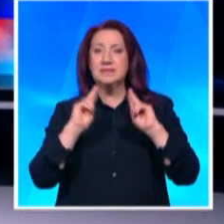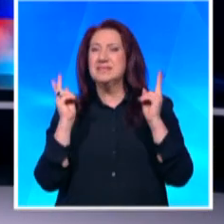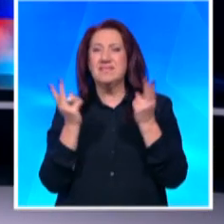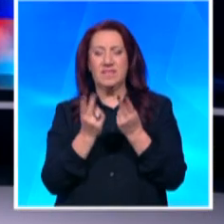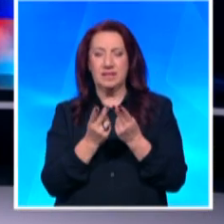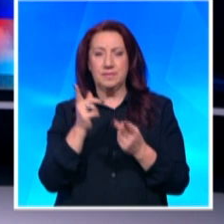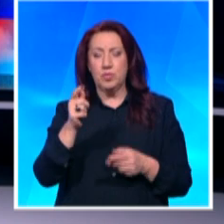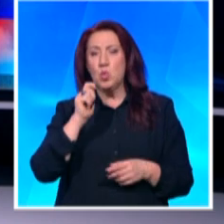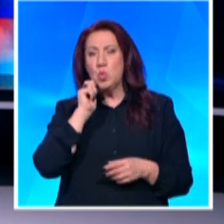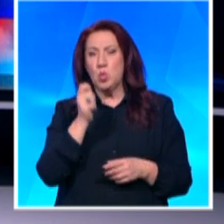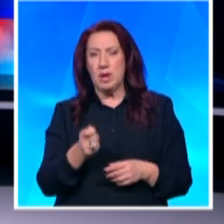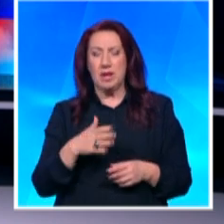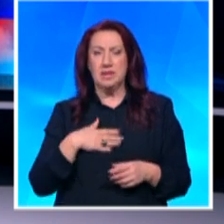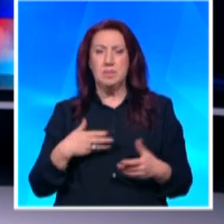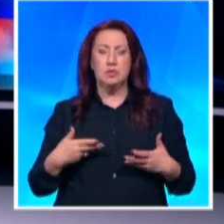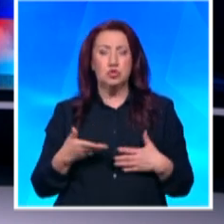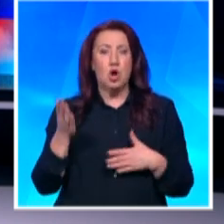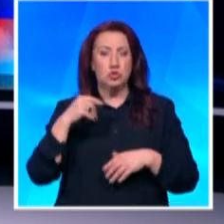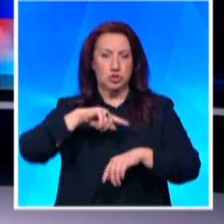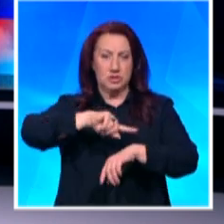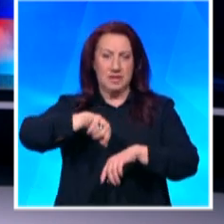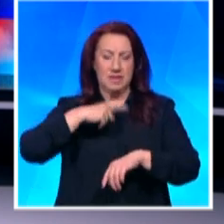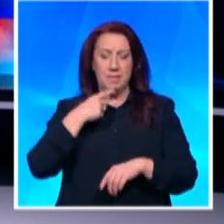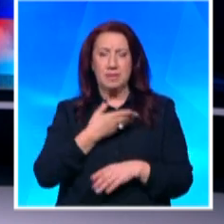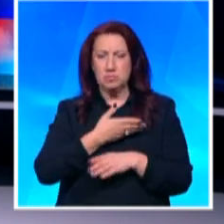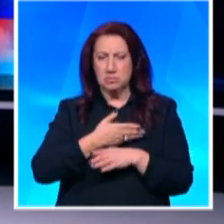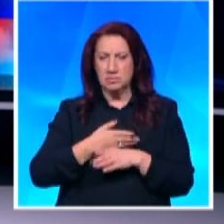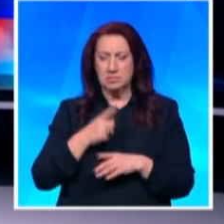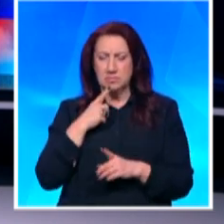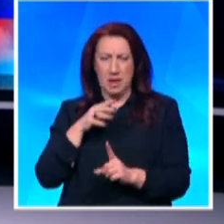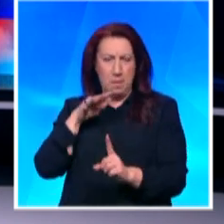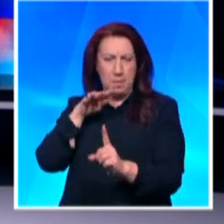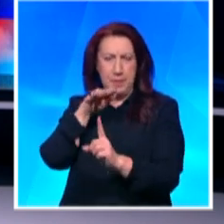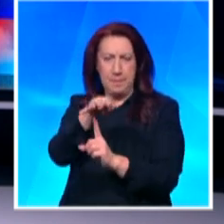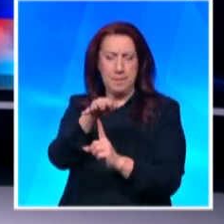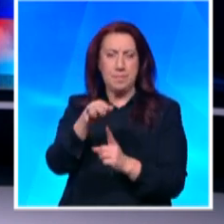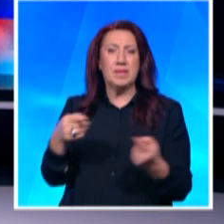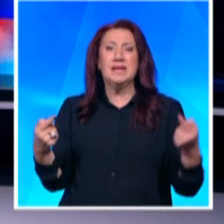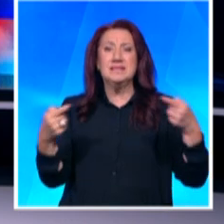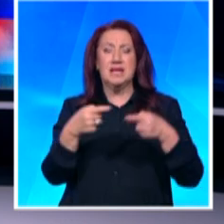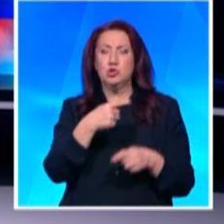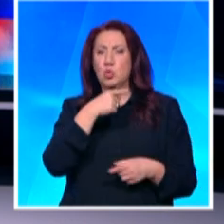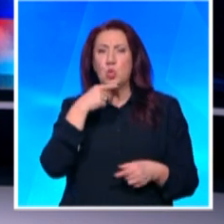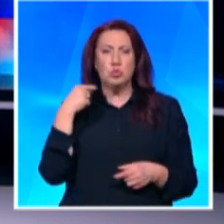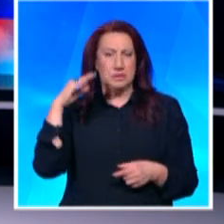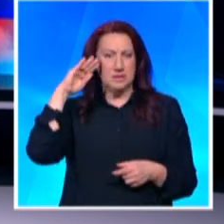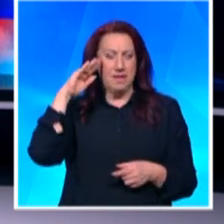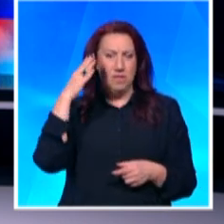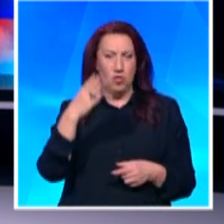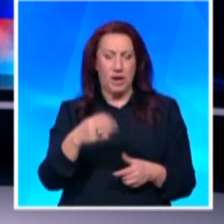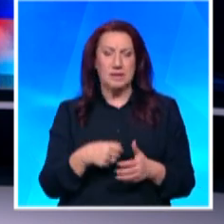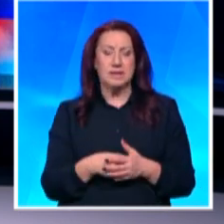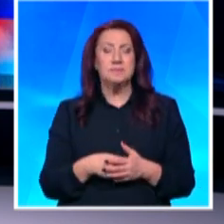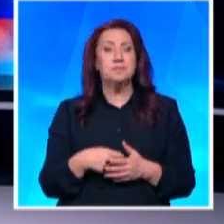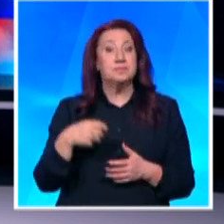още време, за да започне дългоочакваната контраофанзива срещу руските сили, заяви Володимир Зеленски. Държавният